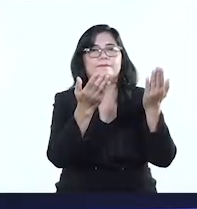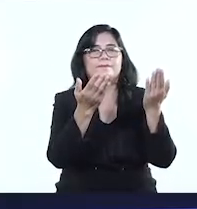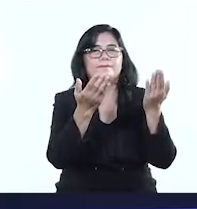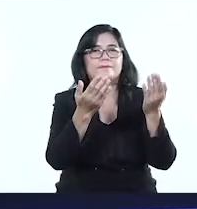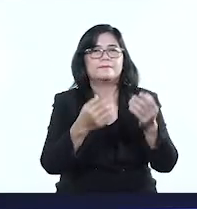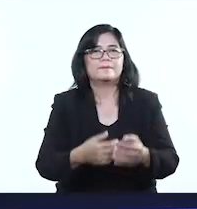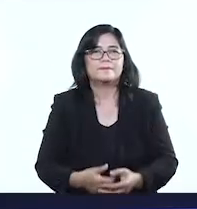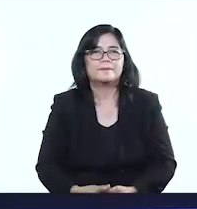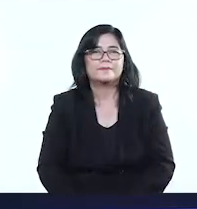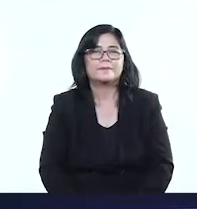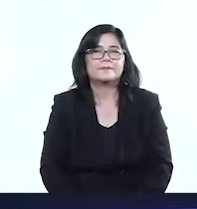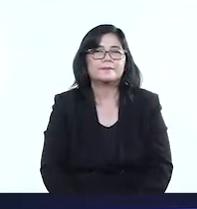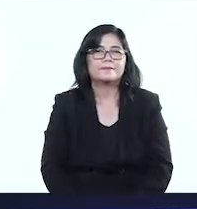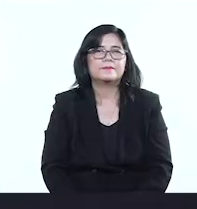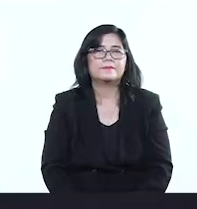kuberserah